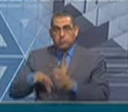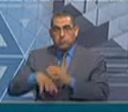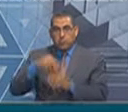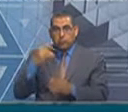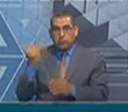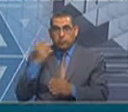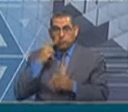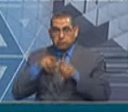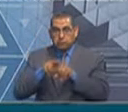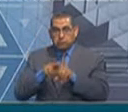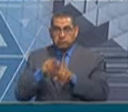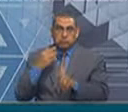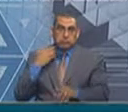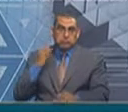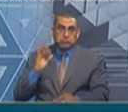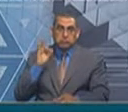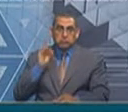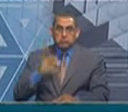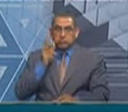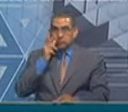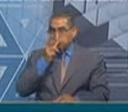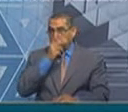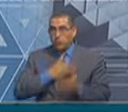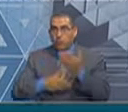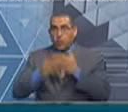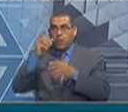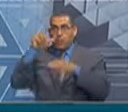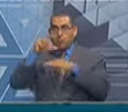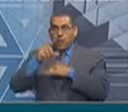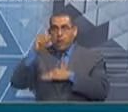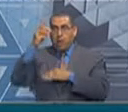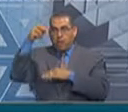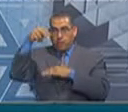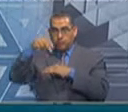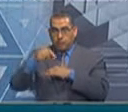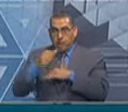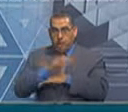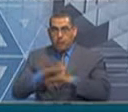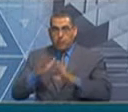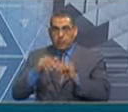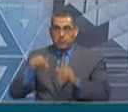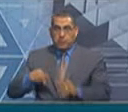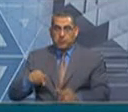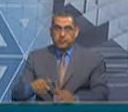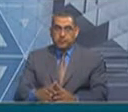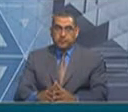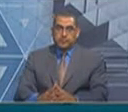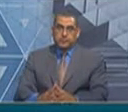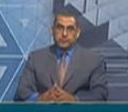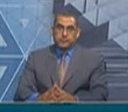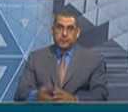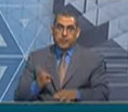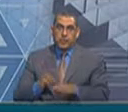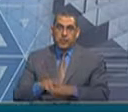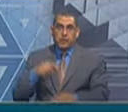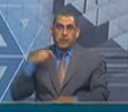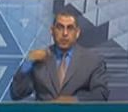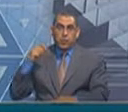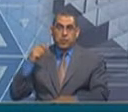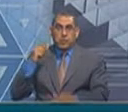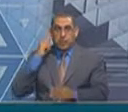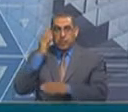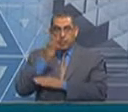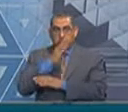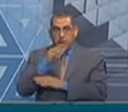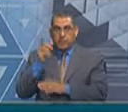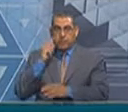على نحو يتسق مع تاريخ تلك البقعة المقدسة من أرض مصر. كما قامت السيدة وزيرة